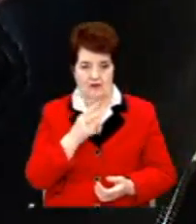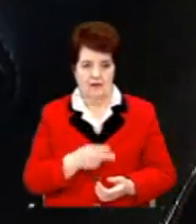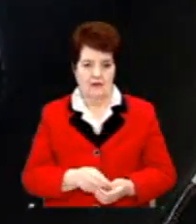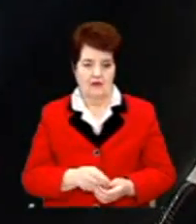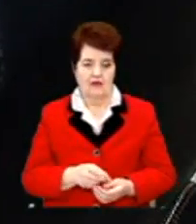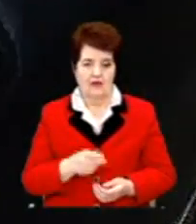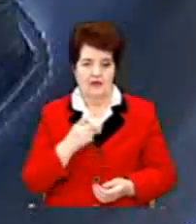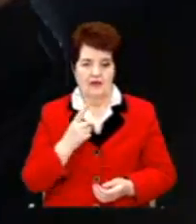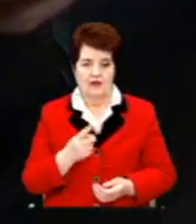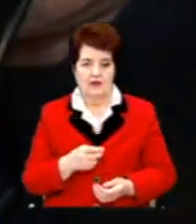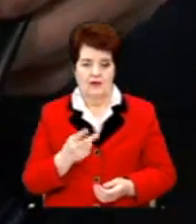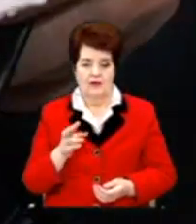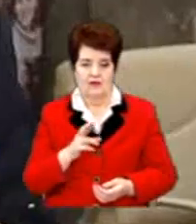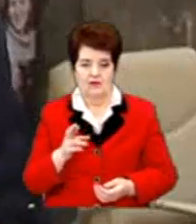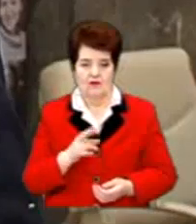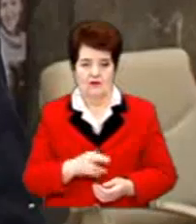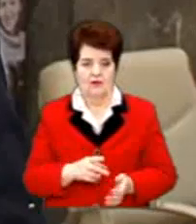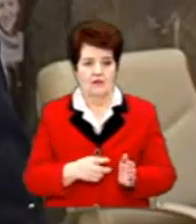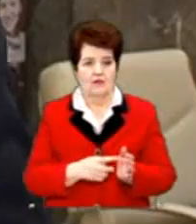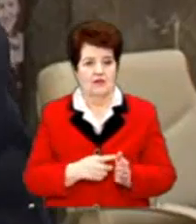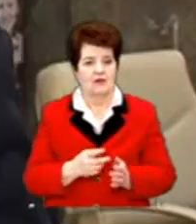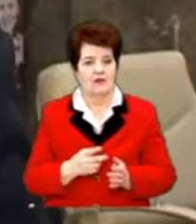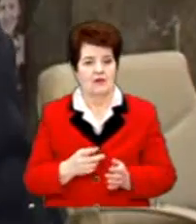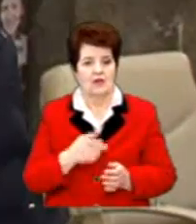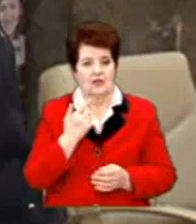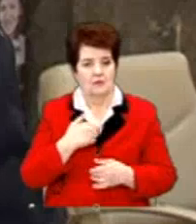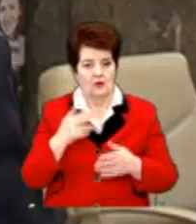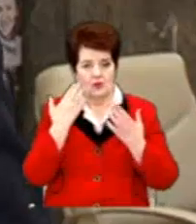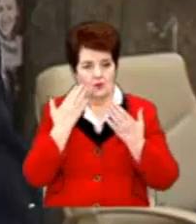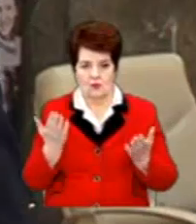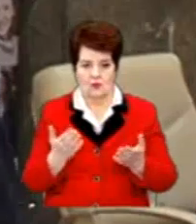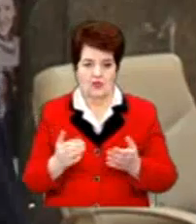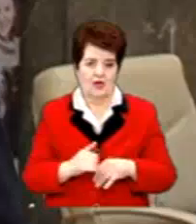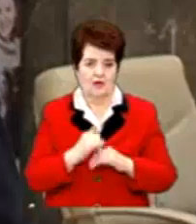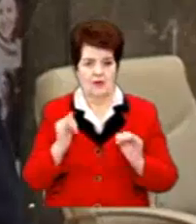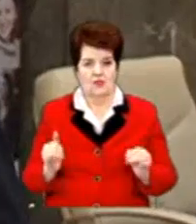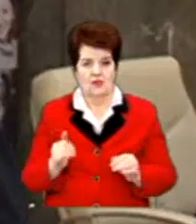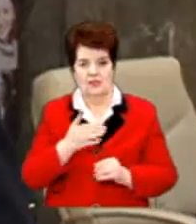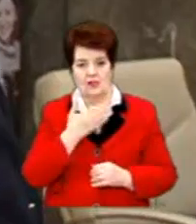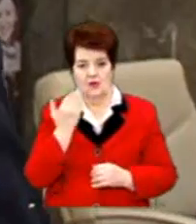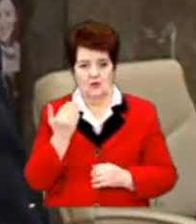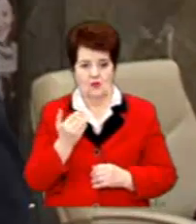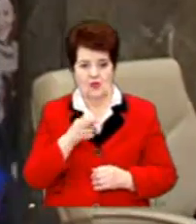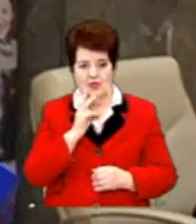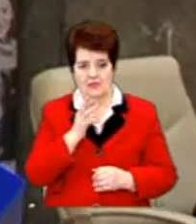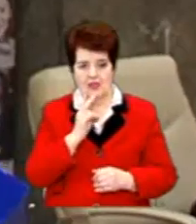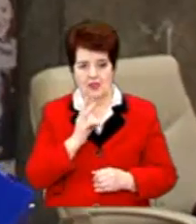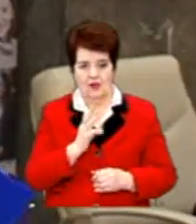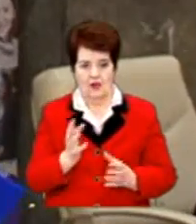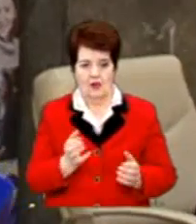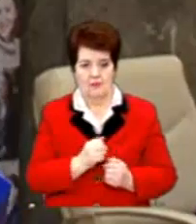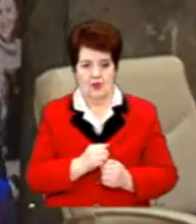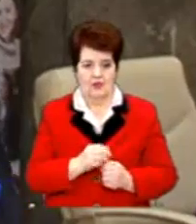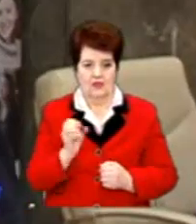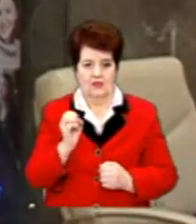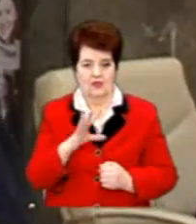8600 la card, luna ianuarie 2020. Sincer să recunosc, chiar nu știu dacă e majorat sau nu, pentru că noi am primit salariul doar pentru